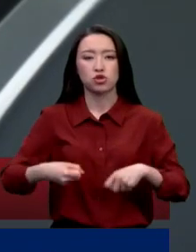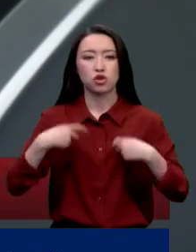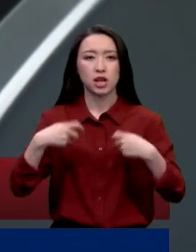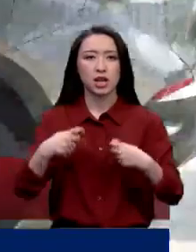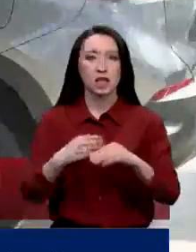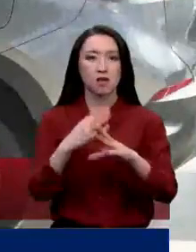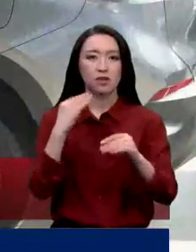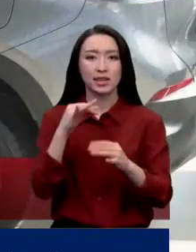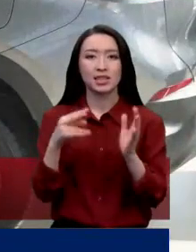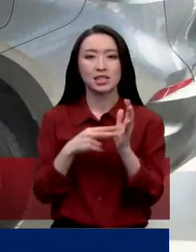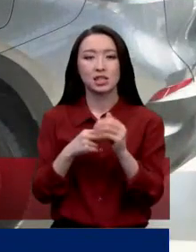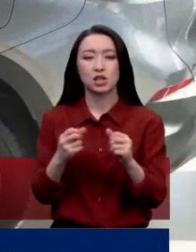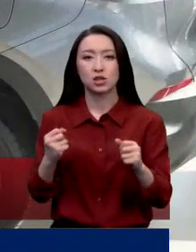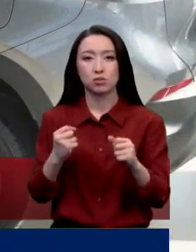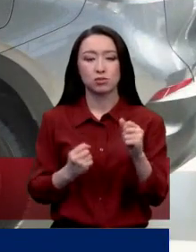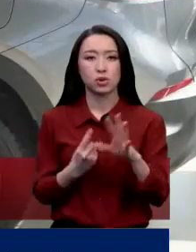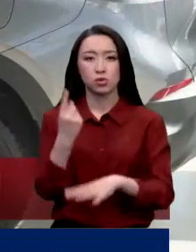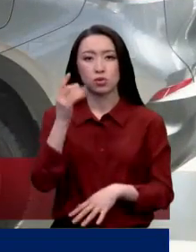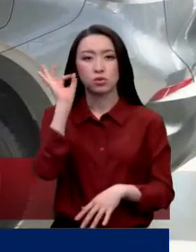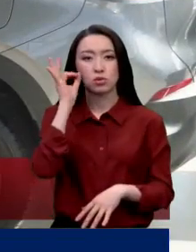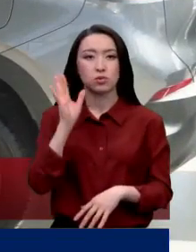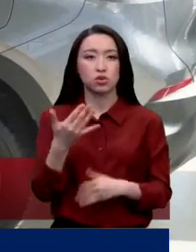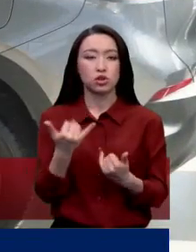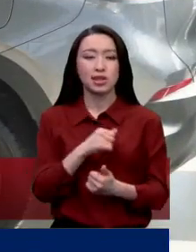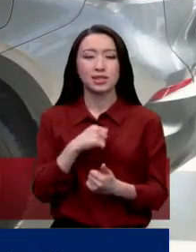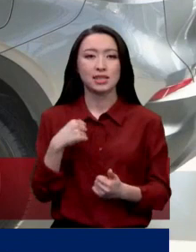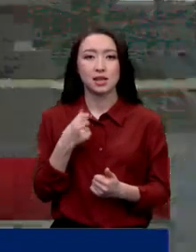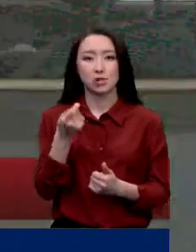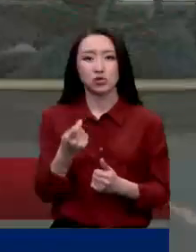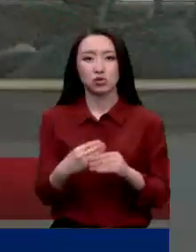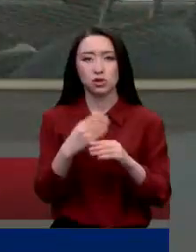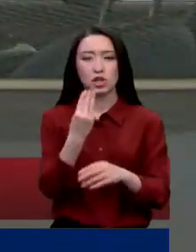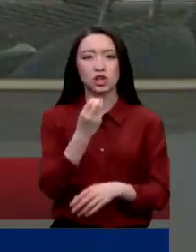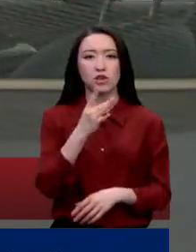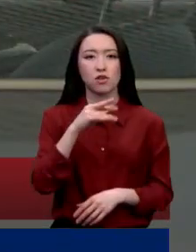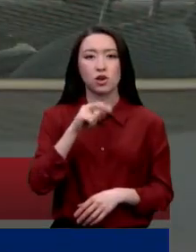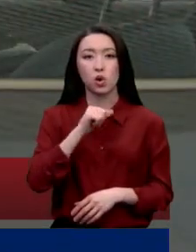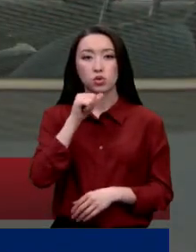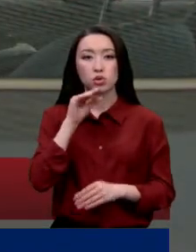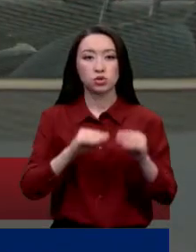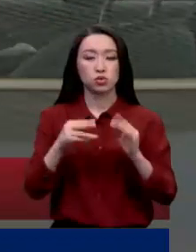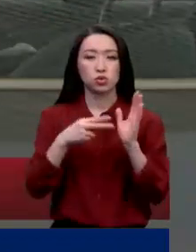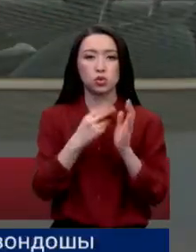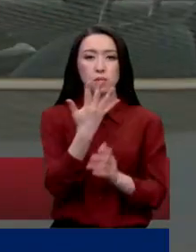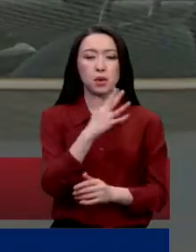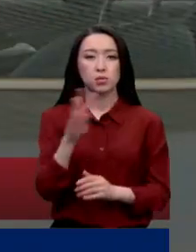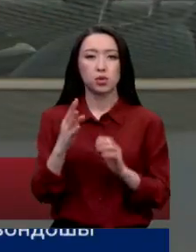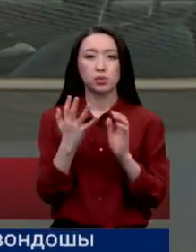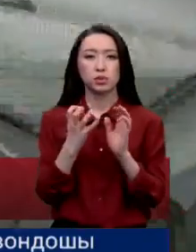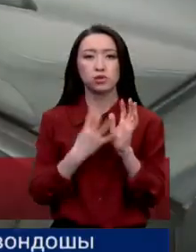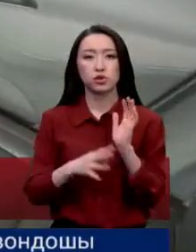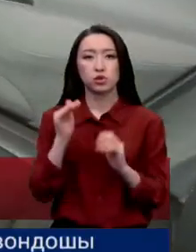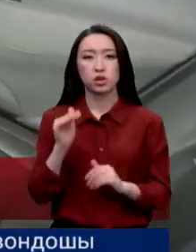автомобилей, и цены взлетят еще выше. Сейчас самый недорогой автомобиль марки «Шевроле» кустанайской сборки стоит 5 миллионов 590 тысяч